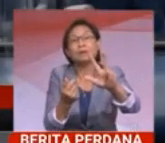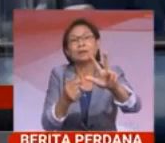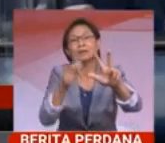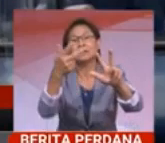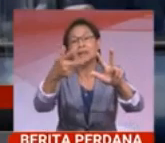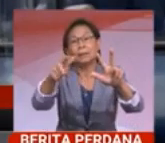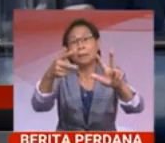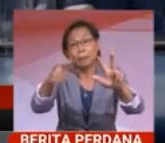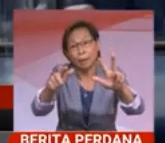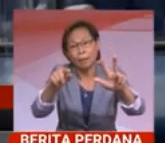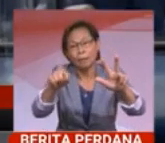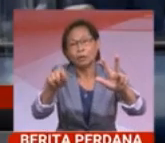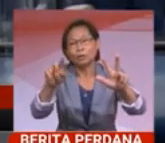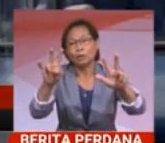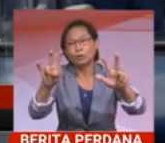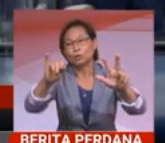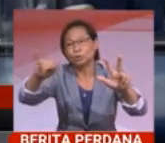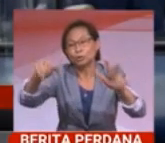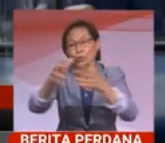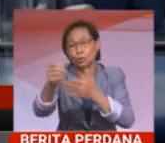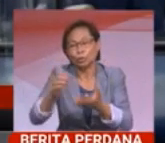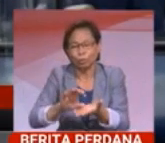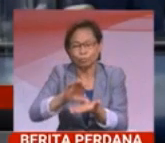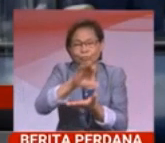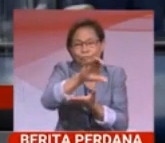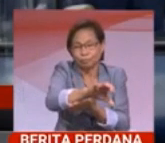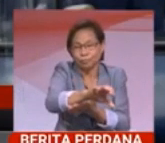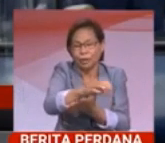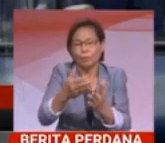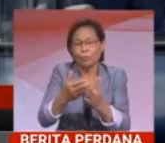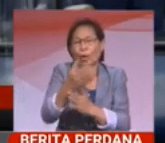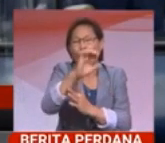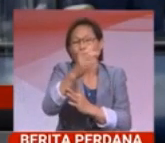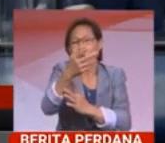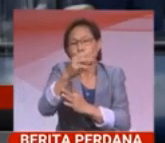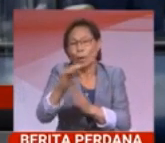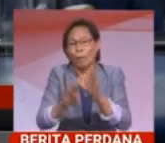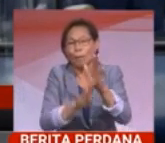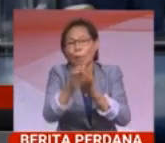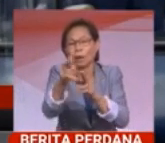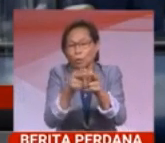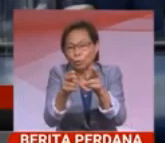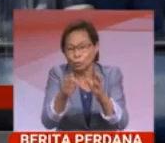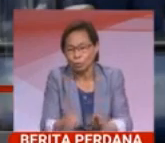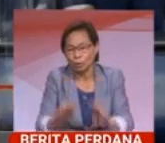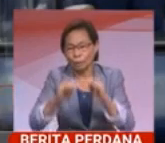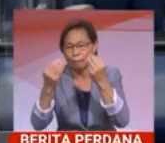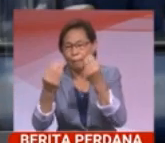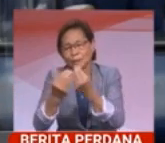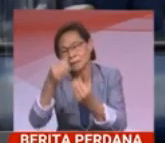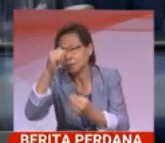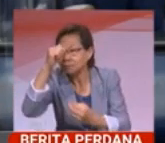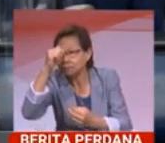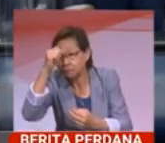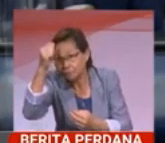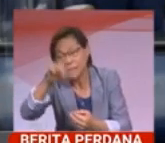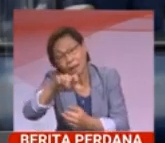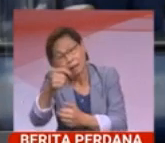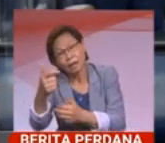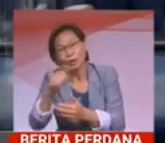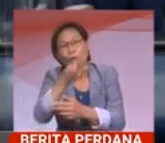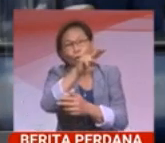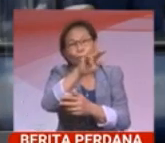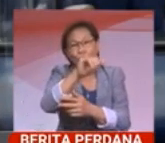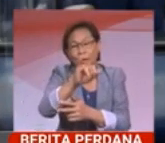313 perpuluhan 7juta ringgit di seluruh menerusi skin pembangunan usahawan masyarakat india selain itu